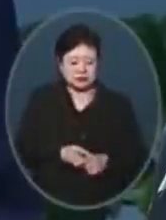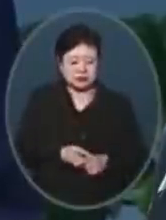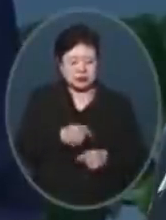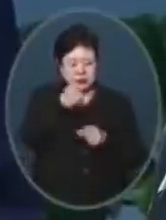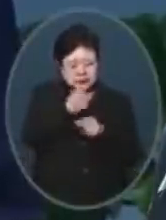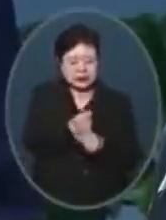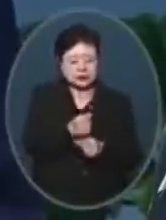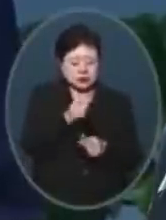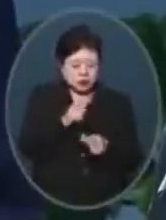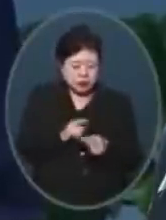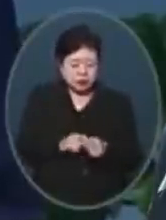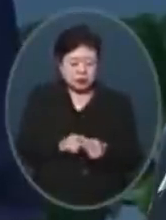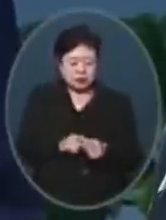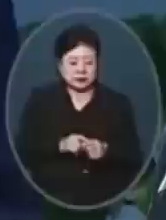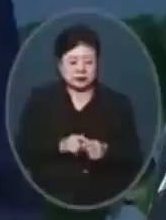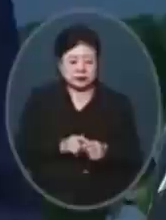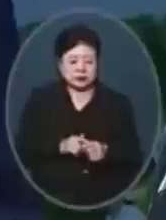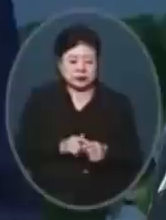창조적인